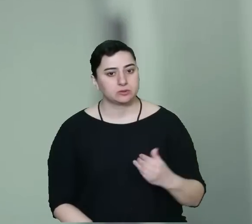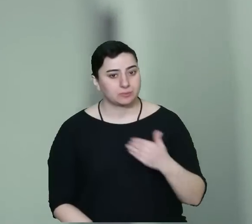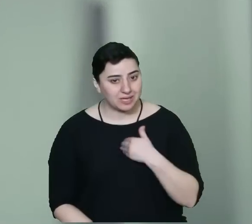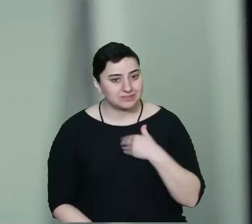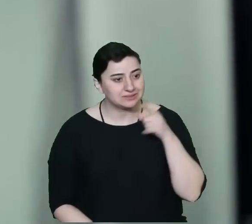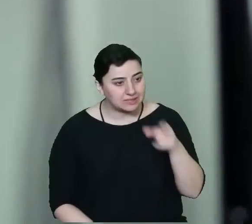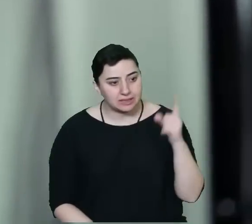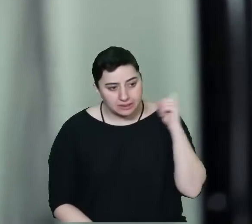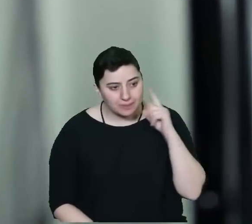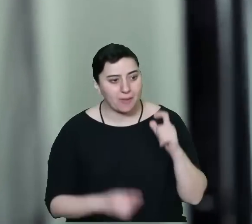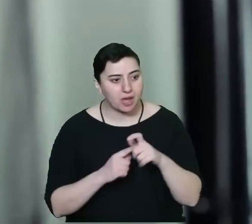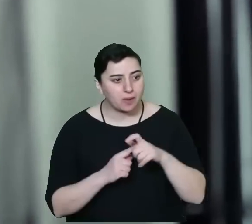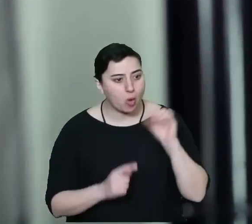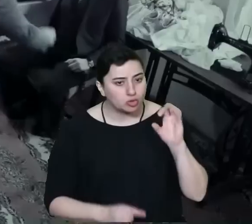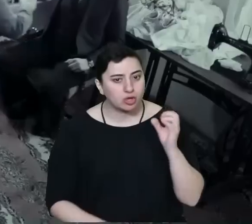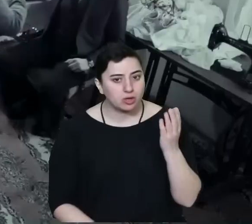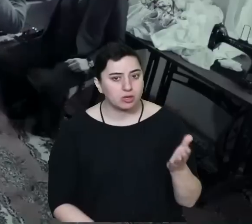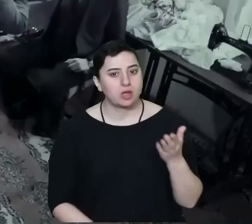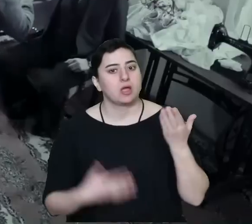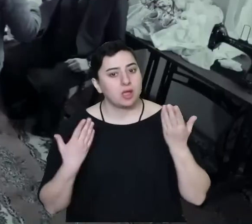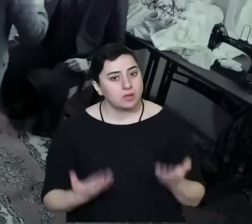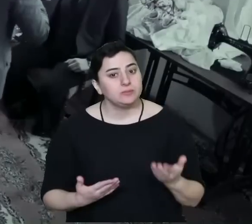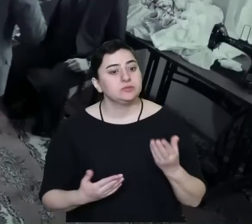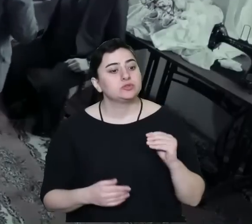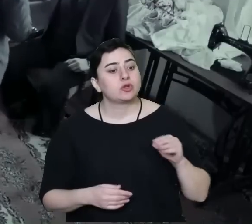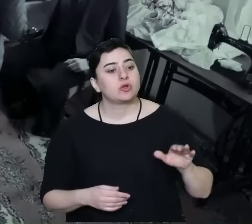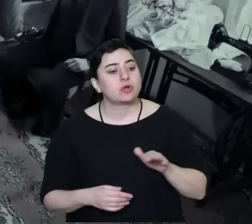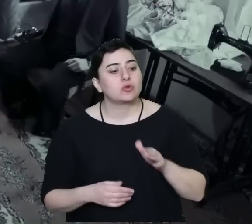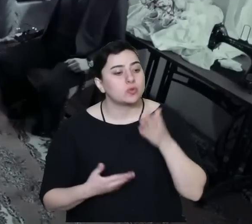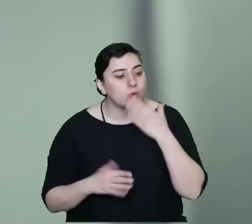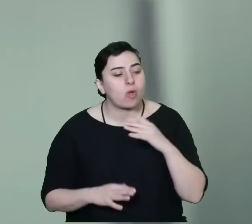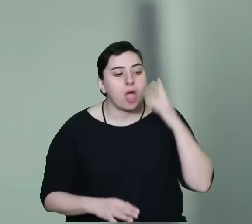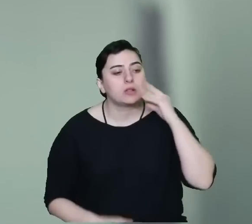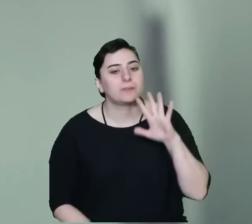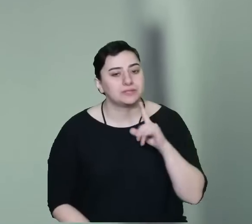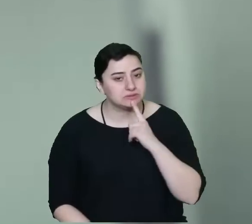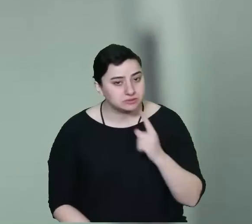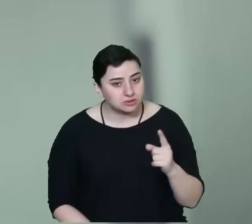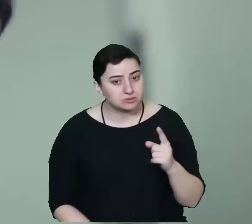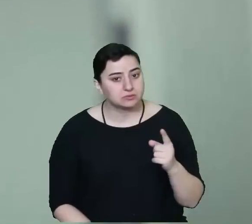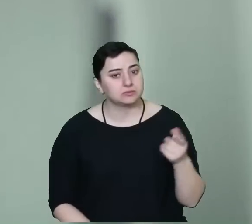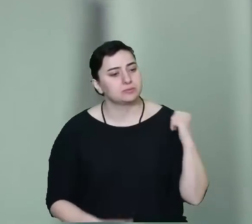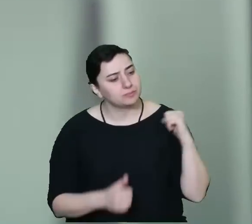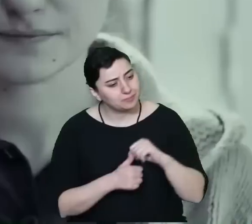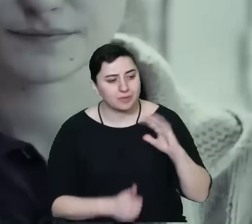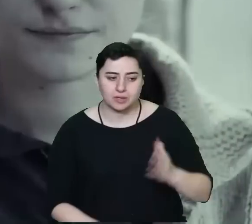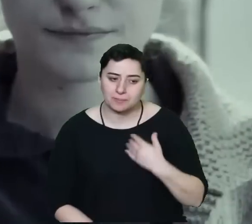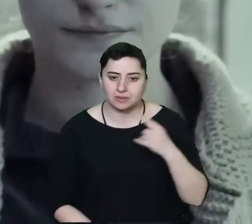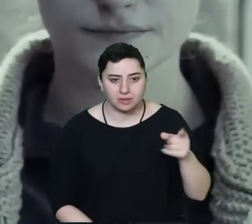Ben seni dinledim Erdem Hoca. Hatta evladın olmadan beni anlayamazsın diye. Ama gene de